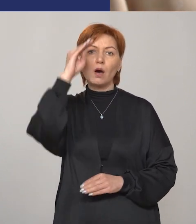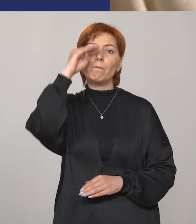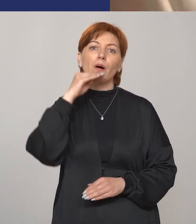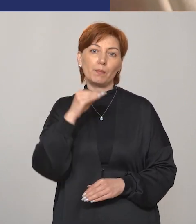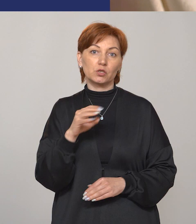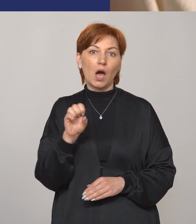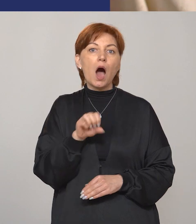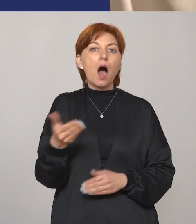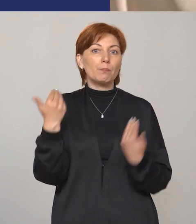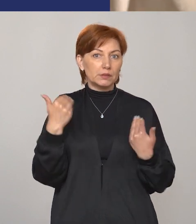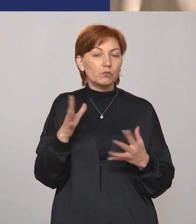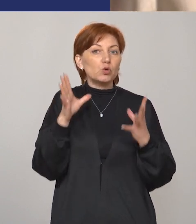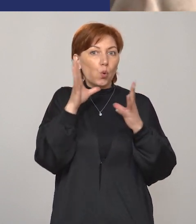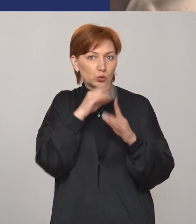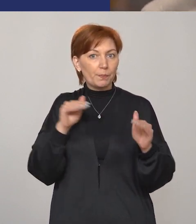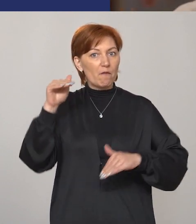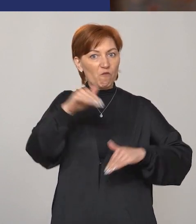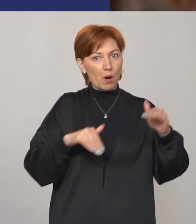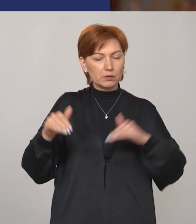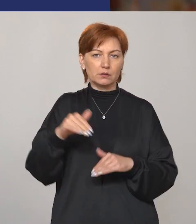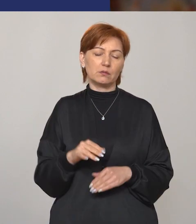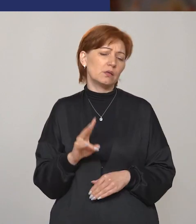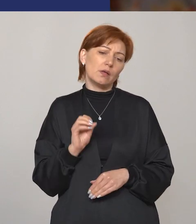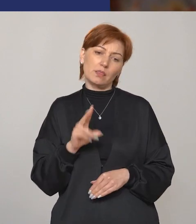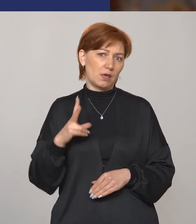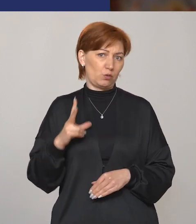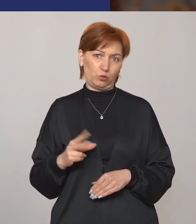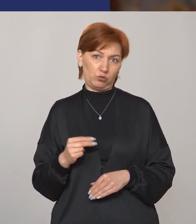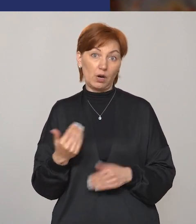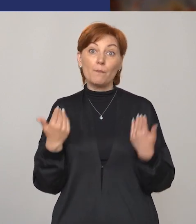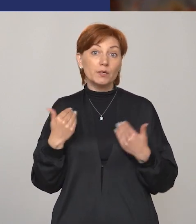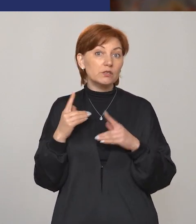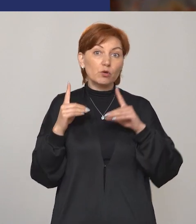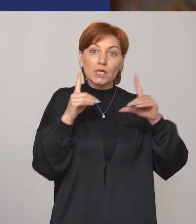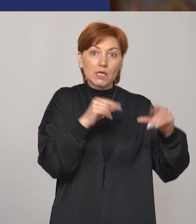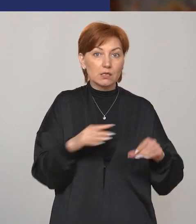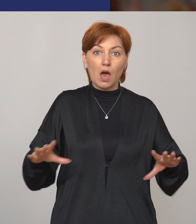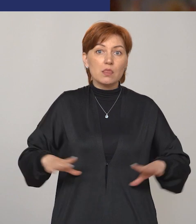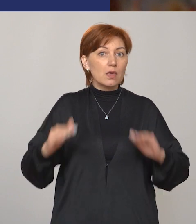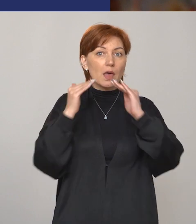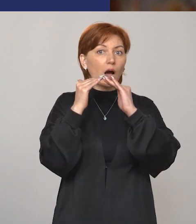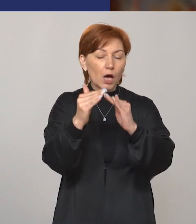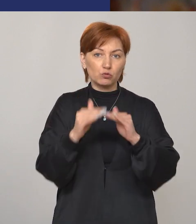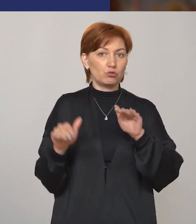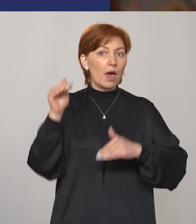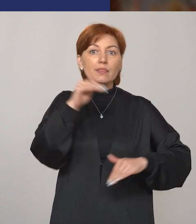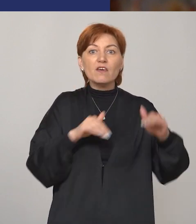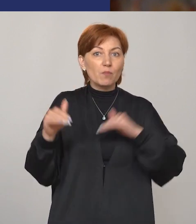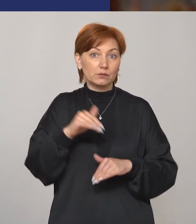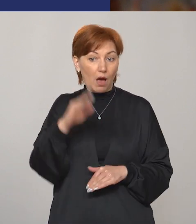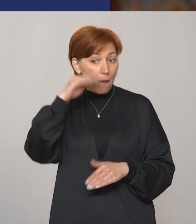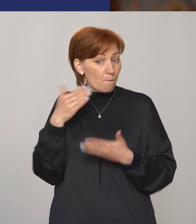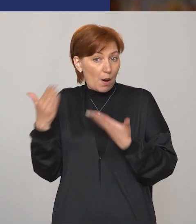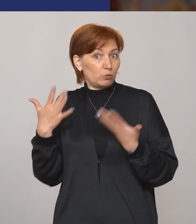Папочка, а мы сегодня еще успеем в бассейн? Да нет, доченька. Мы же сегодня не едем ни на конюшню, ни в бассейн. Папочка же у нас теперь